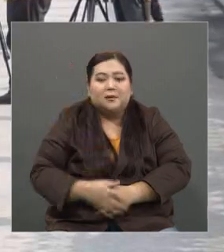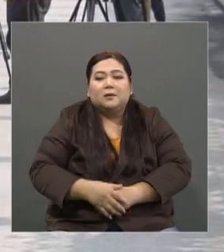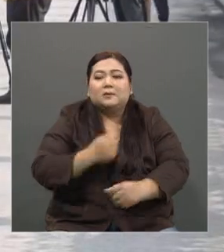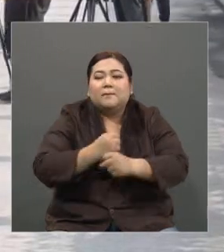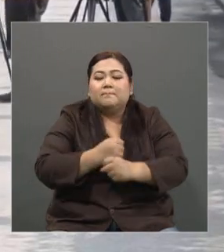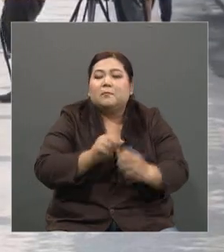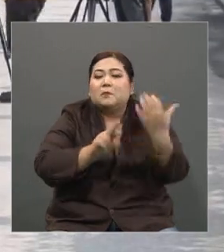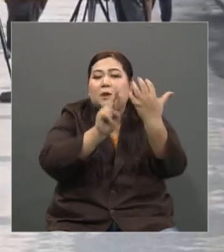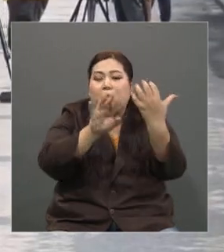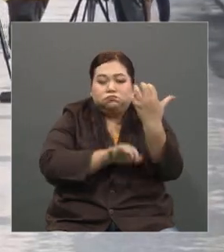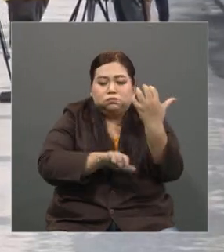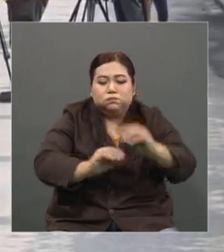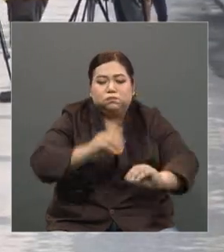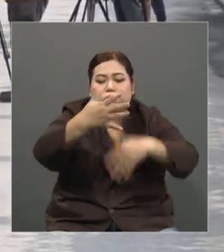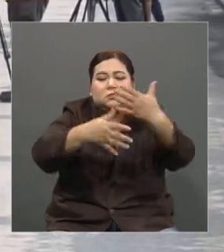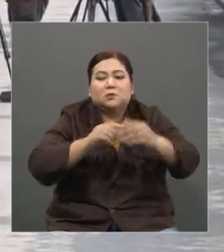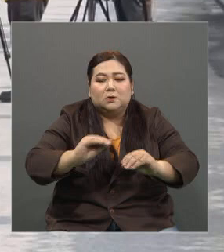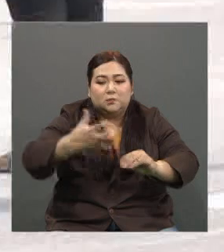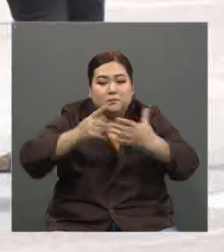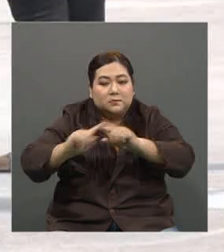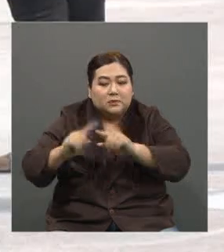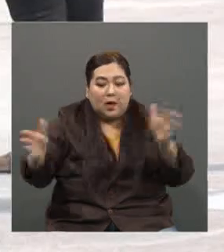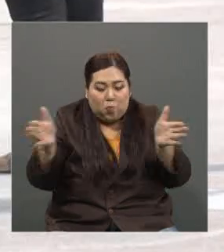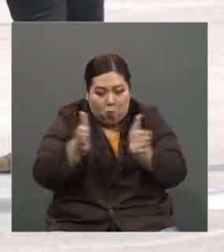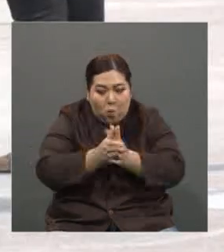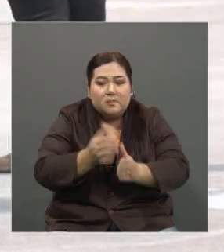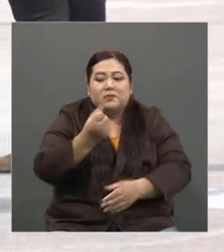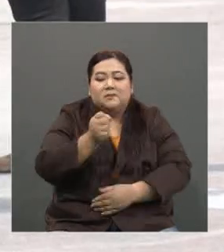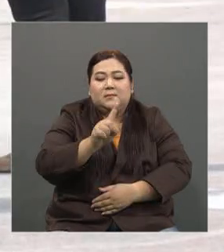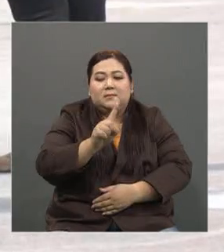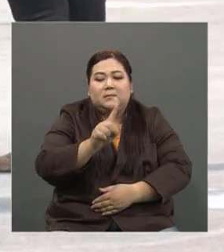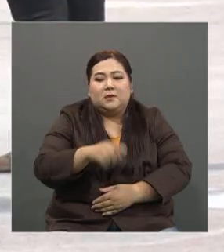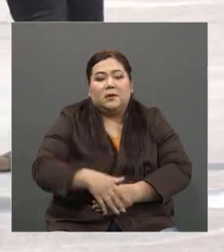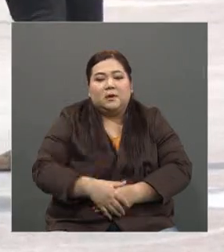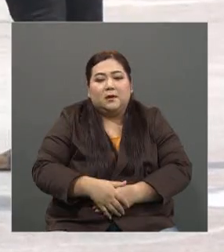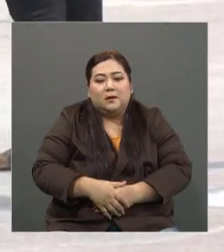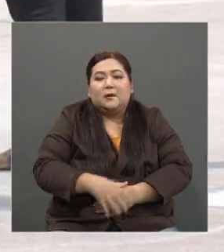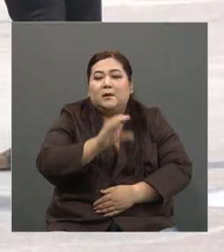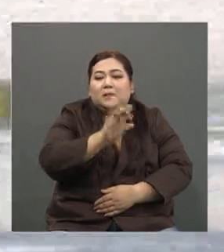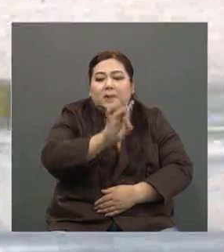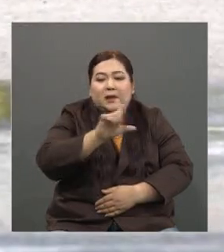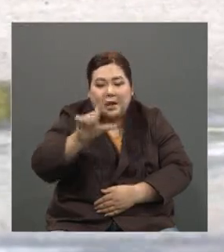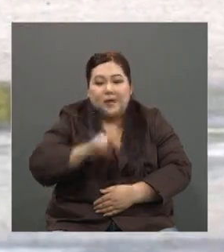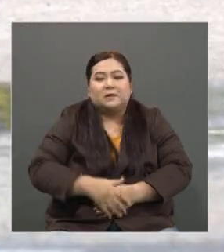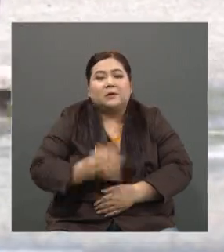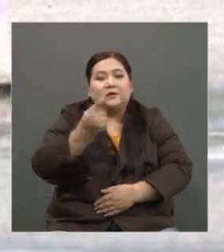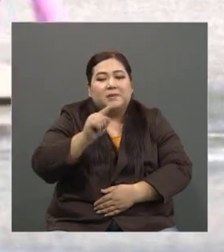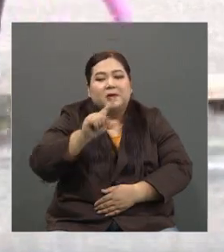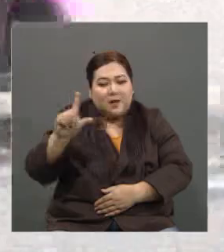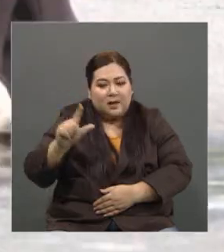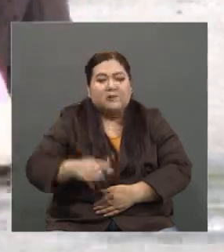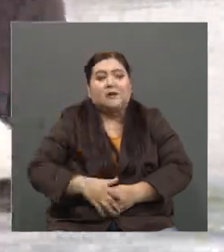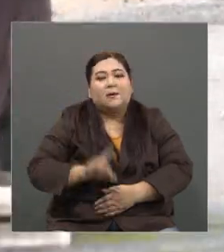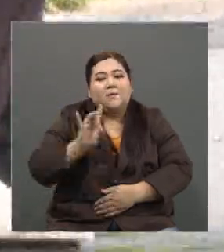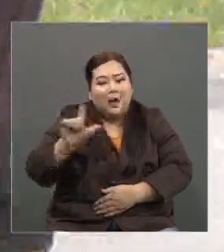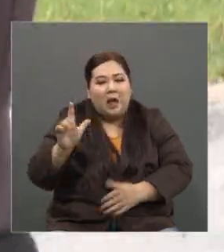สำหงงานระบบ Digital อะไรต่ ด้เนเป็เสร็ลองบ ๆ ดูนะ 11 ล้าน 8 ล้าน 58 ล้านเนี่ยอันนี้ก็